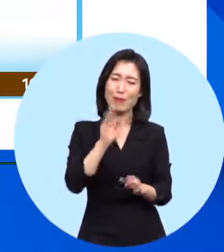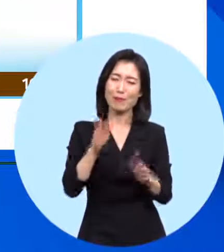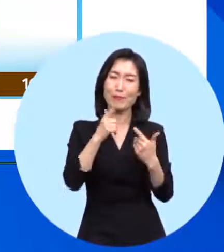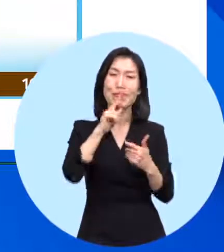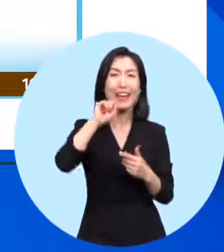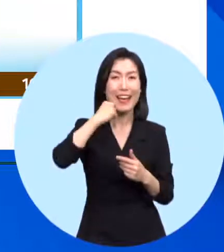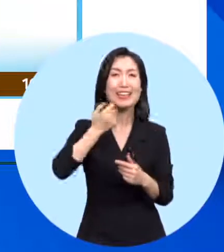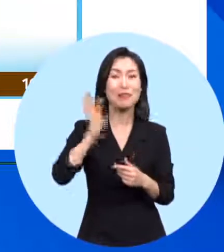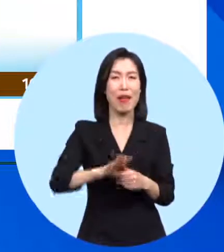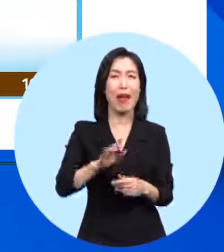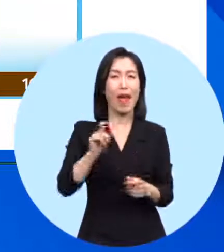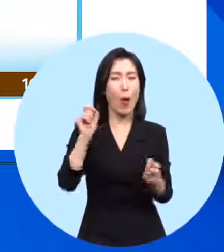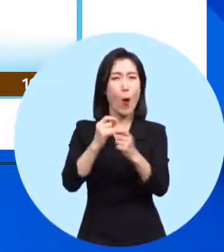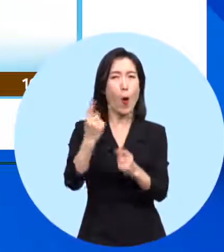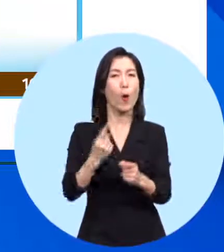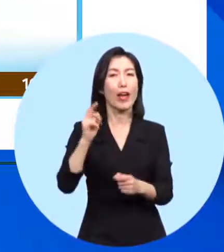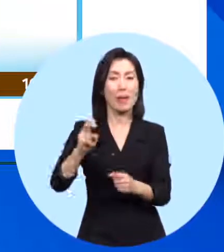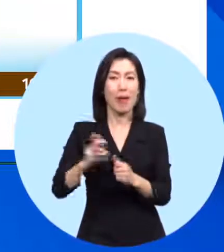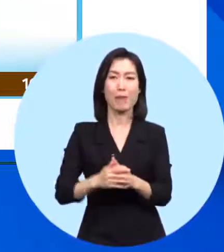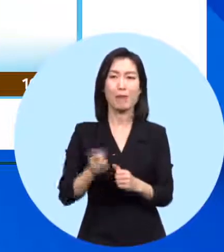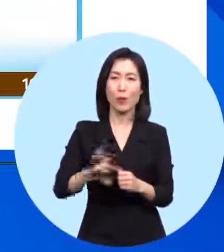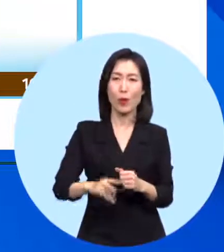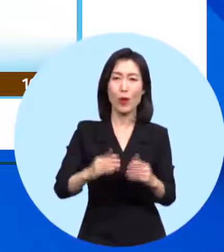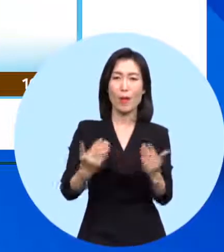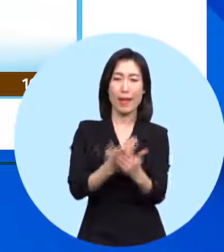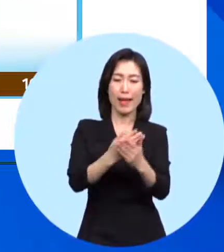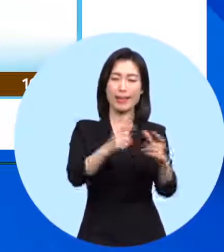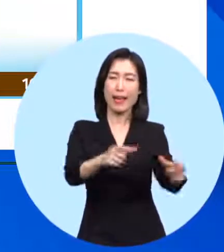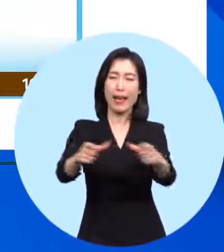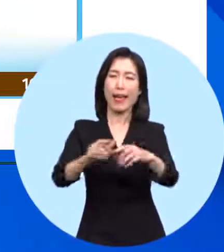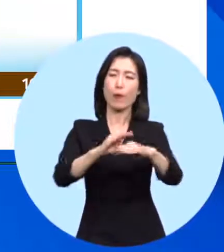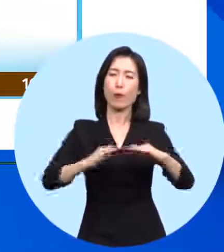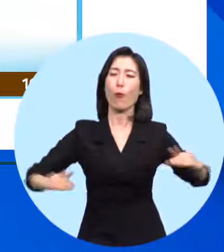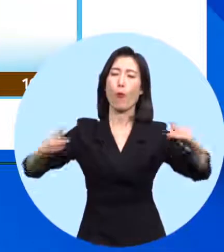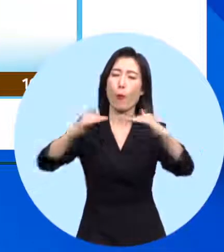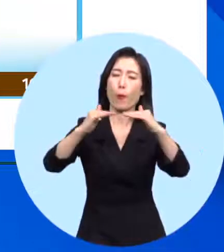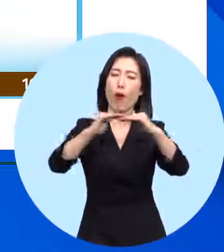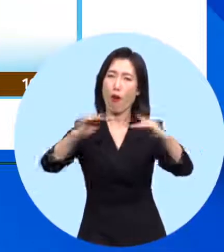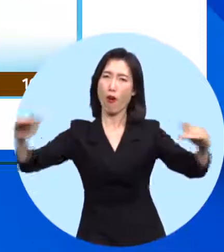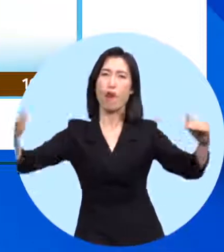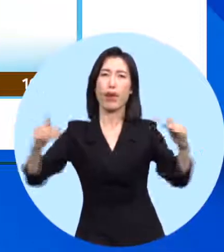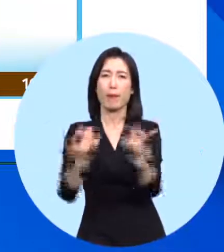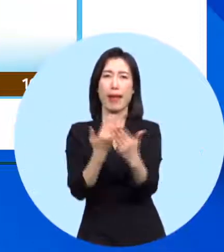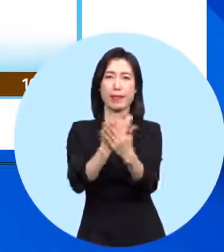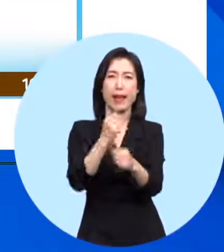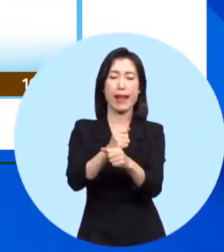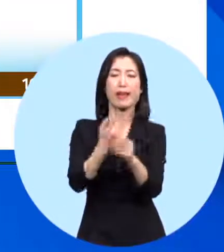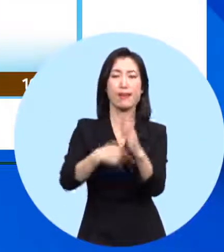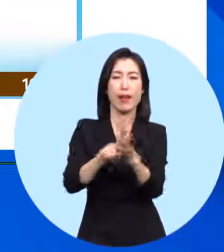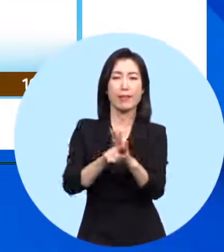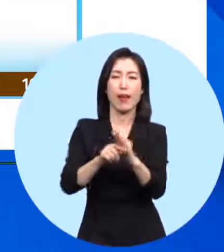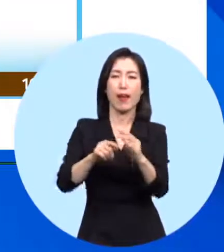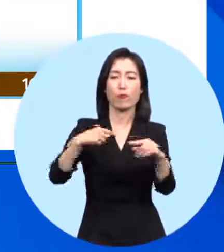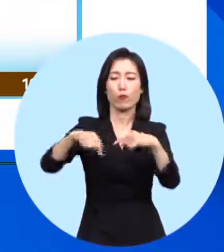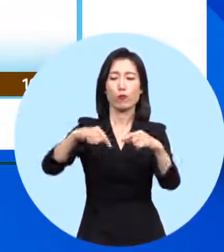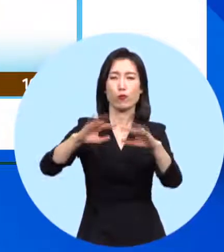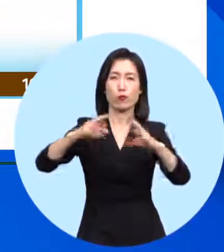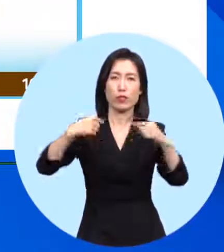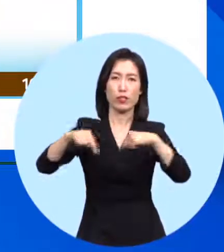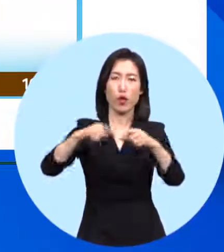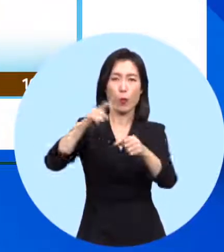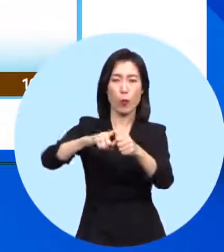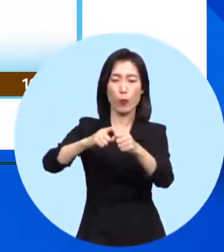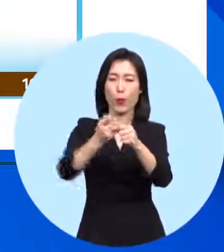봅니다. 그다음에 이제 고르게 발전하는 지역이라는 국정 전략을 하기 위해서 4개의 국정 목표를 정했는데요.